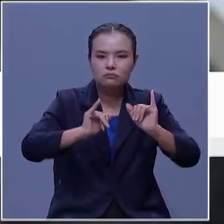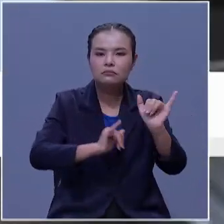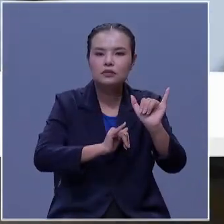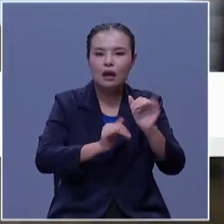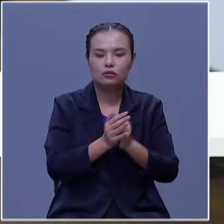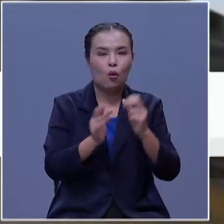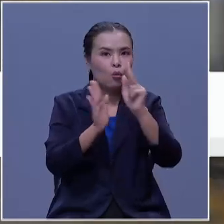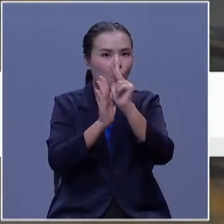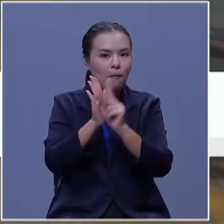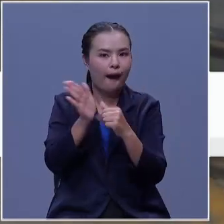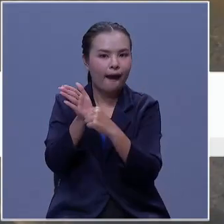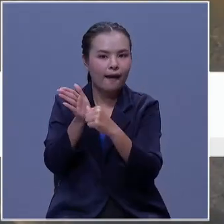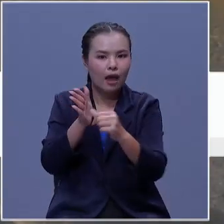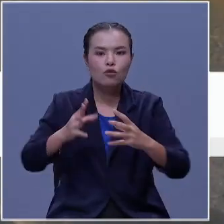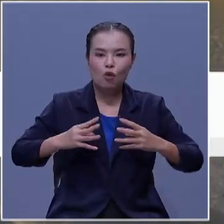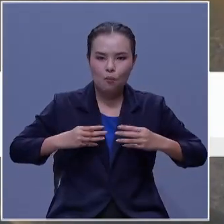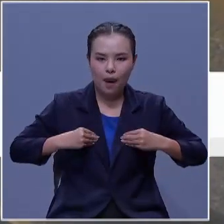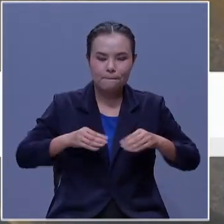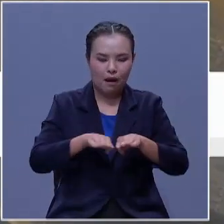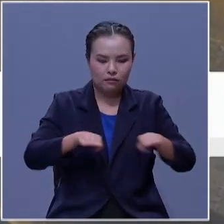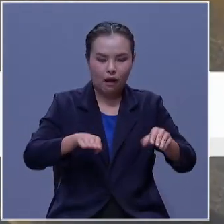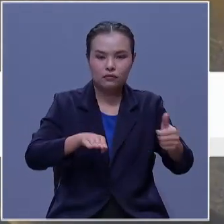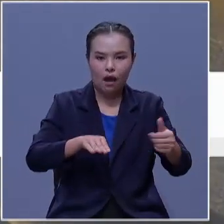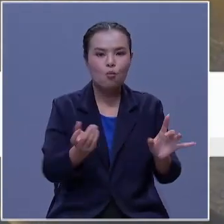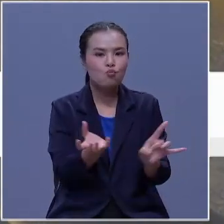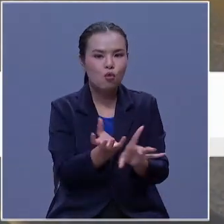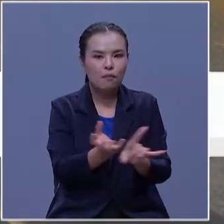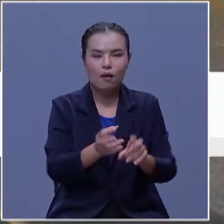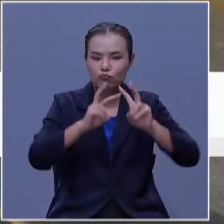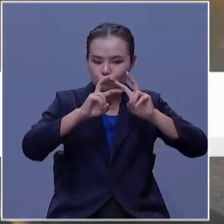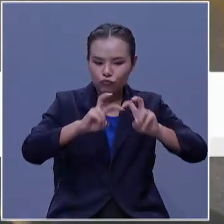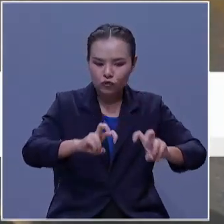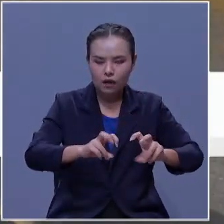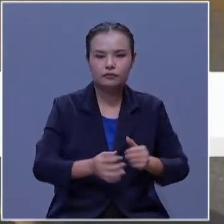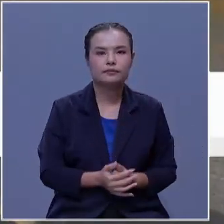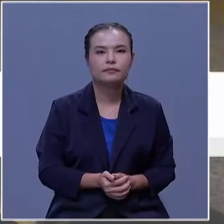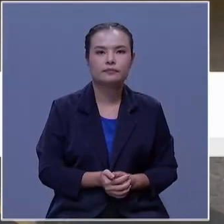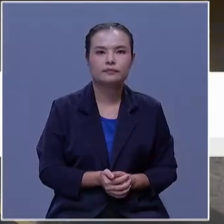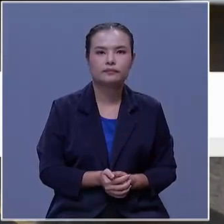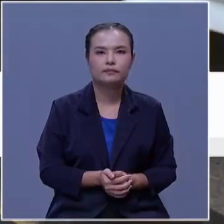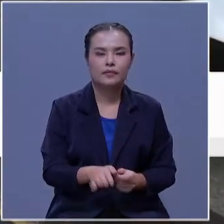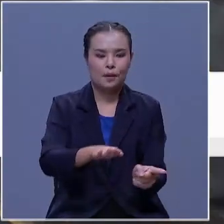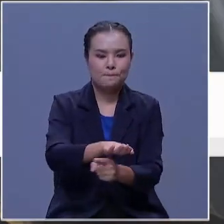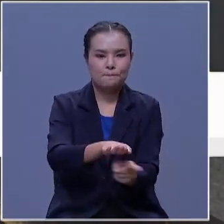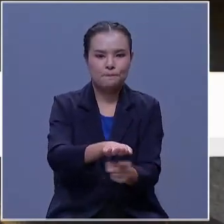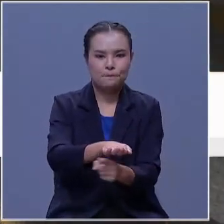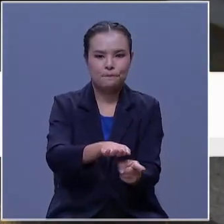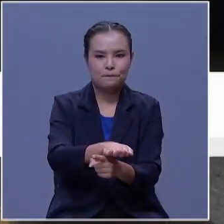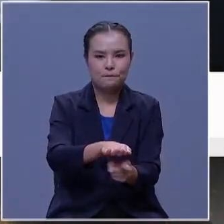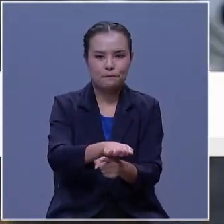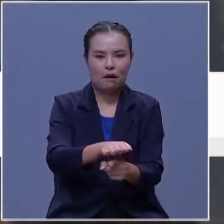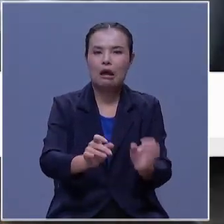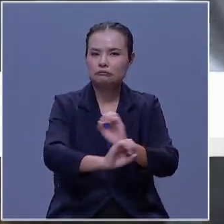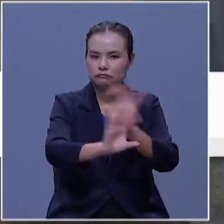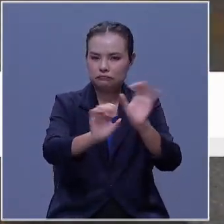ฎหมายก่อนเพื่อให้ยอมรับได้ในเรื่องมาตรฐานนะครับซึ่งเท่าที่ศึกษามาท่านบอกว่าการชั่งรถขณะวิ่งมีความแม่น